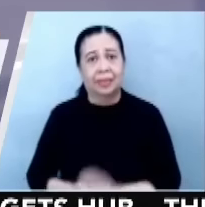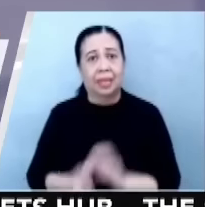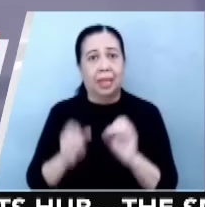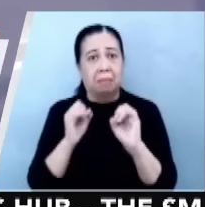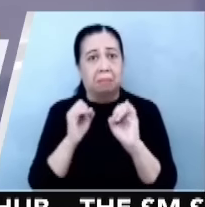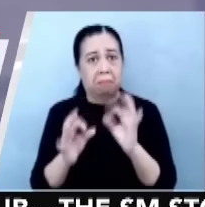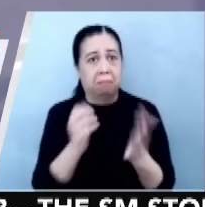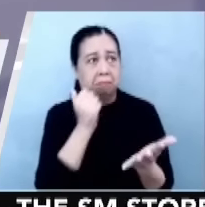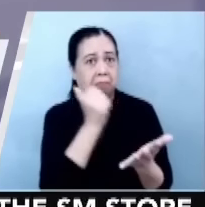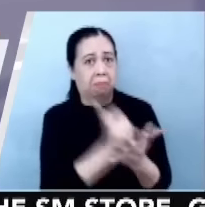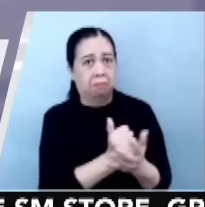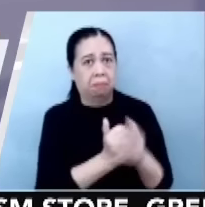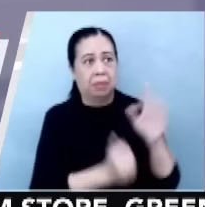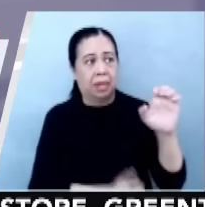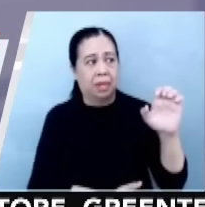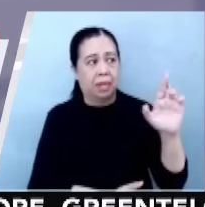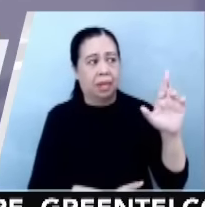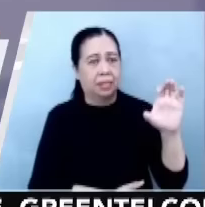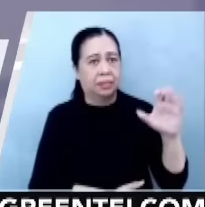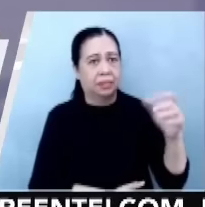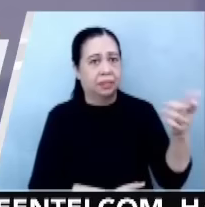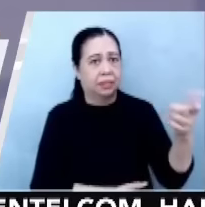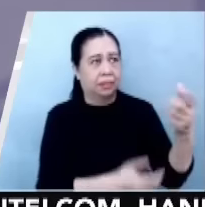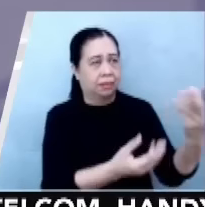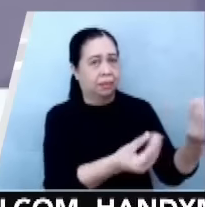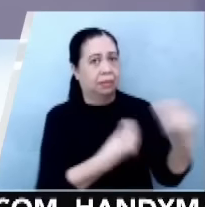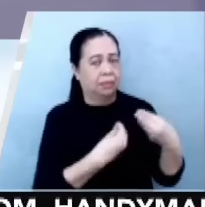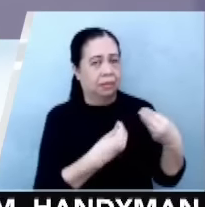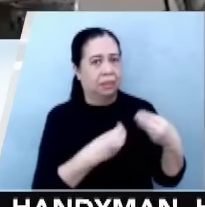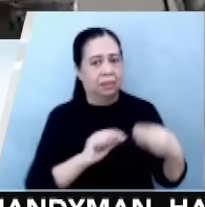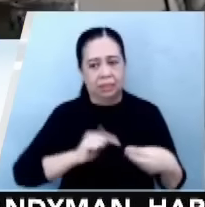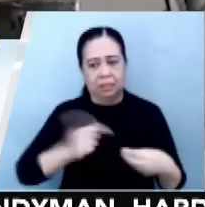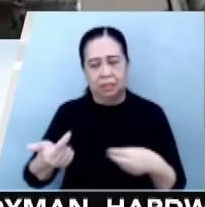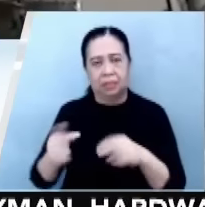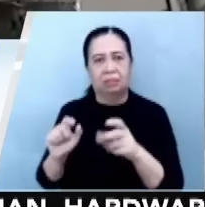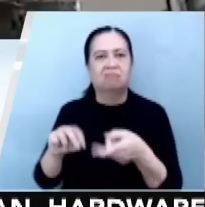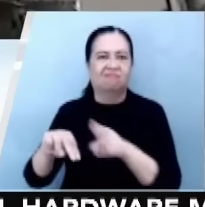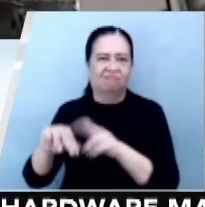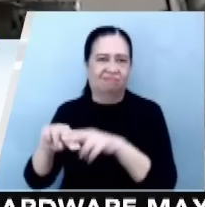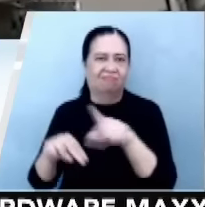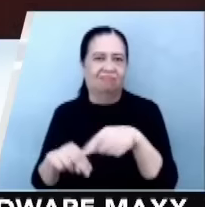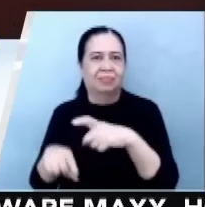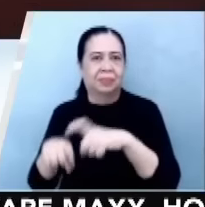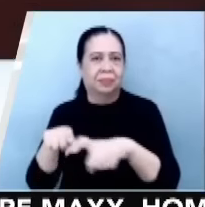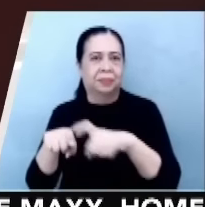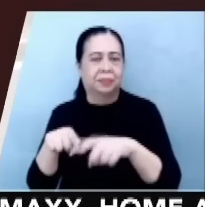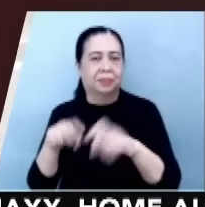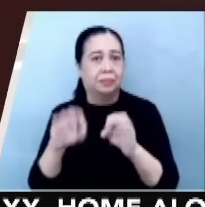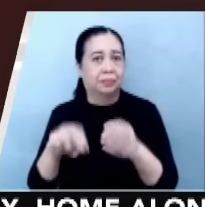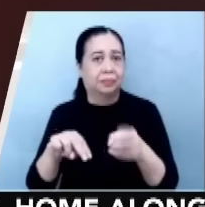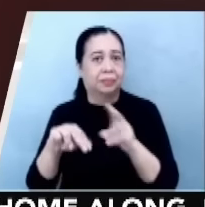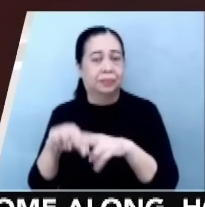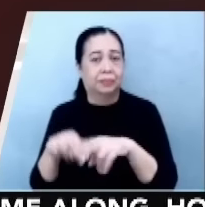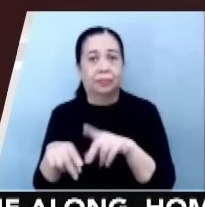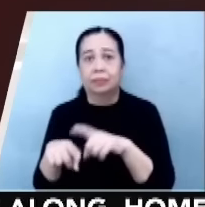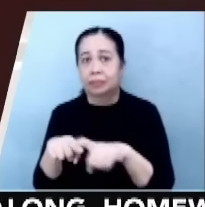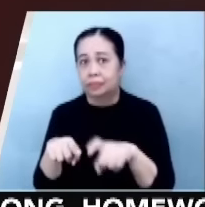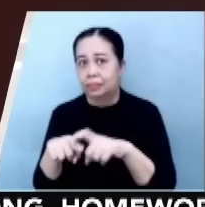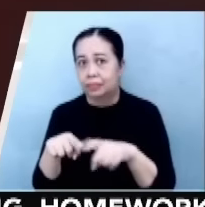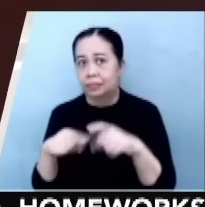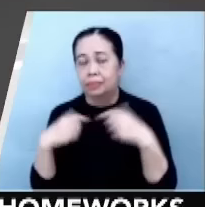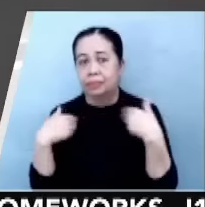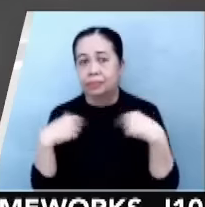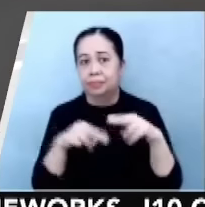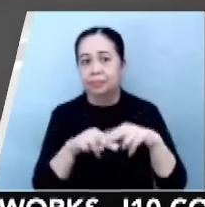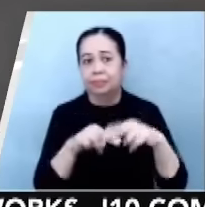na ipasa, marireflect siya sa increase in the generation charge. Kung may pagtaas sa singil ng kuryente, may pagbaba naman sa